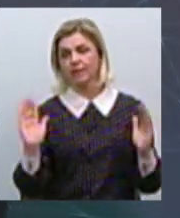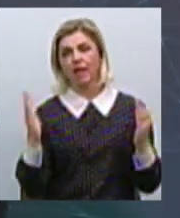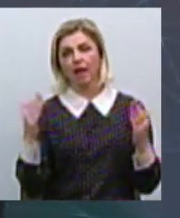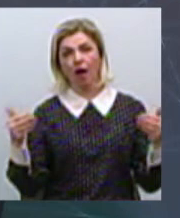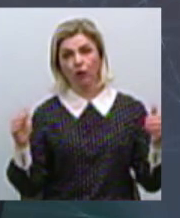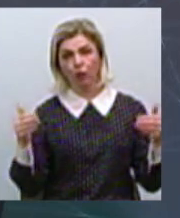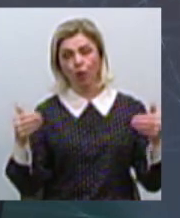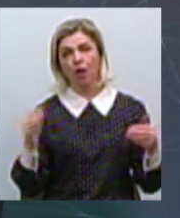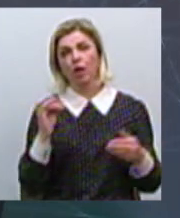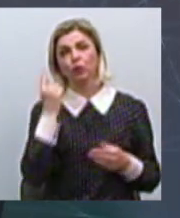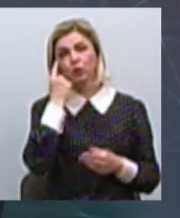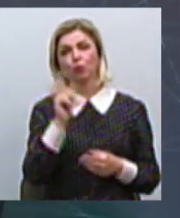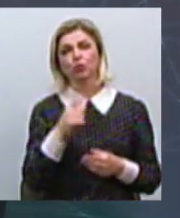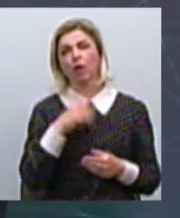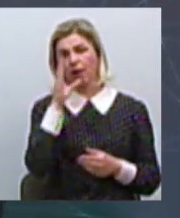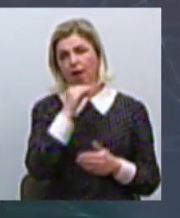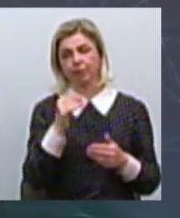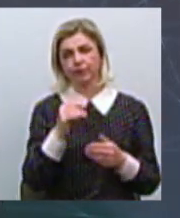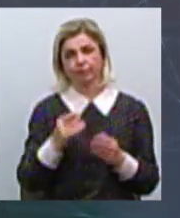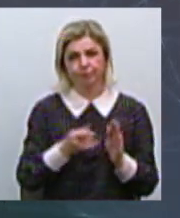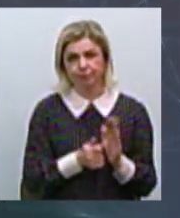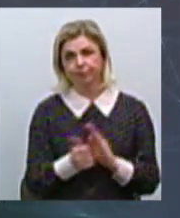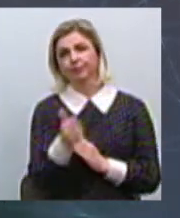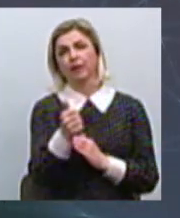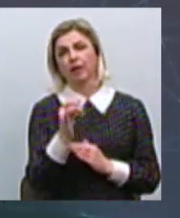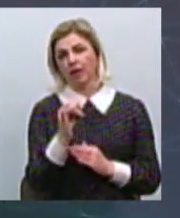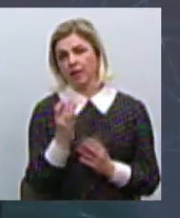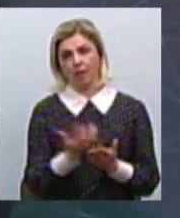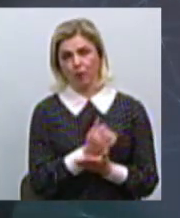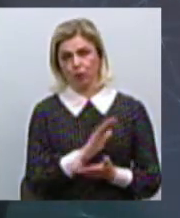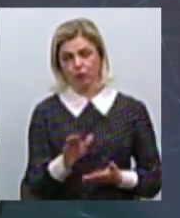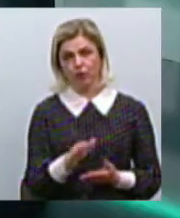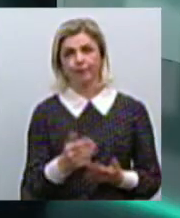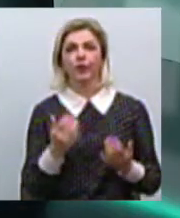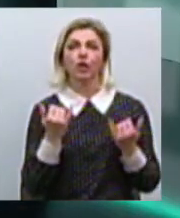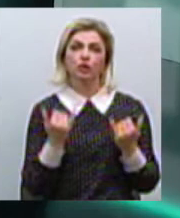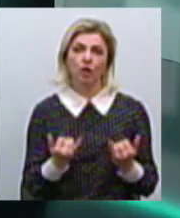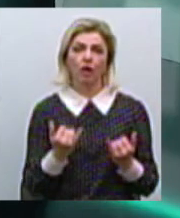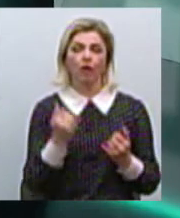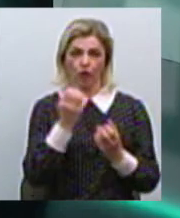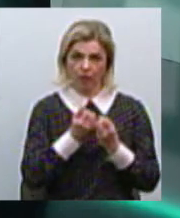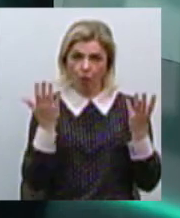або подумав, що я проскочу, але ж ні. В даний час або вночі?